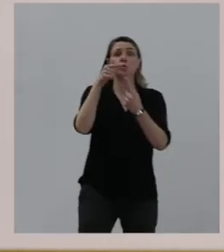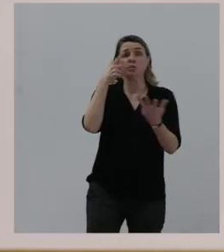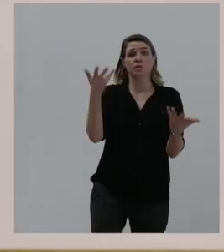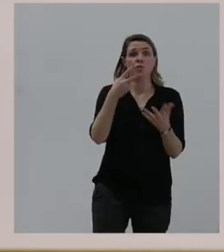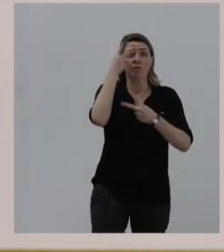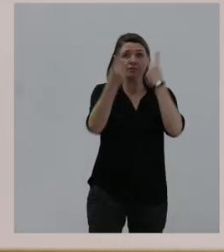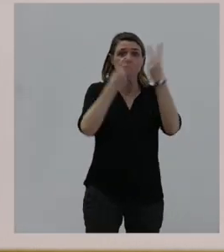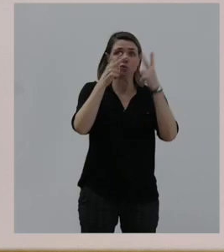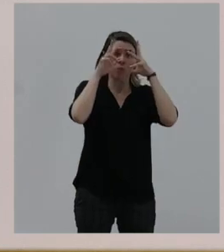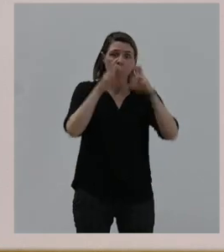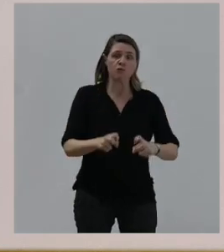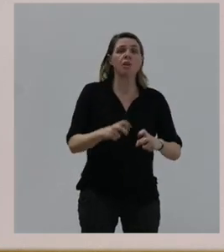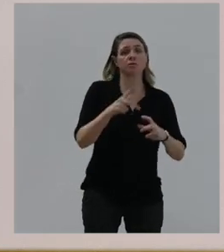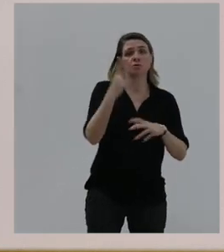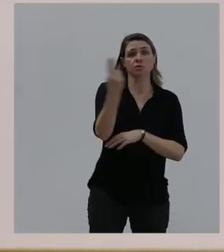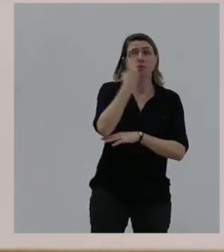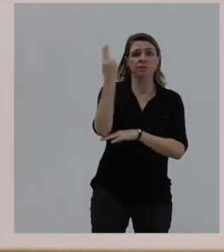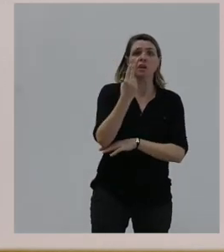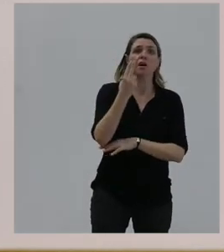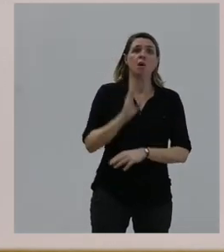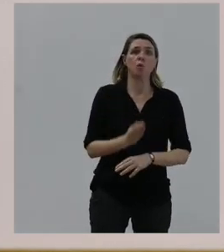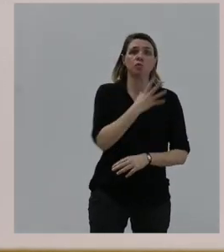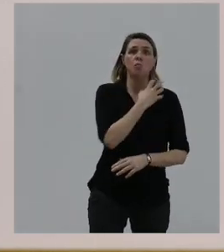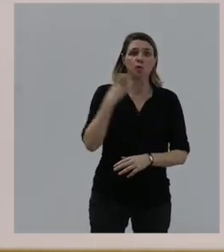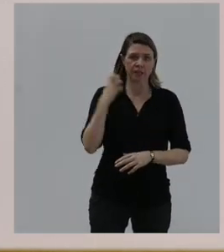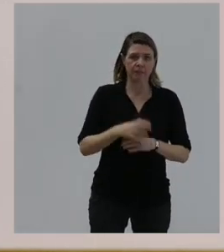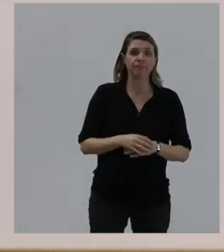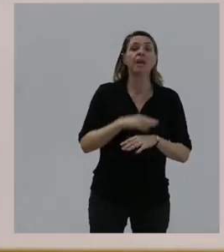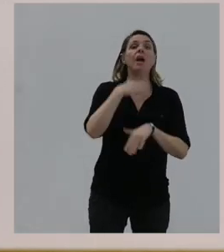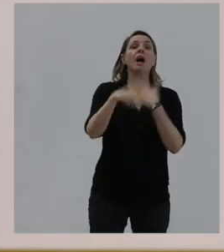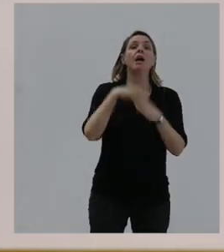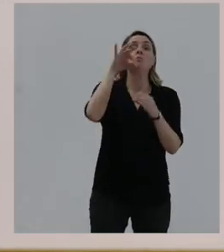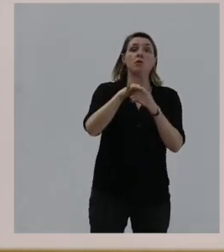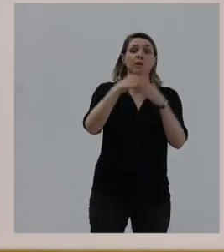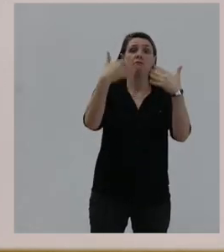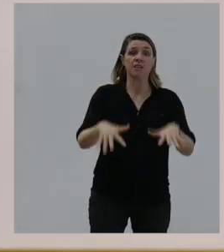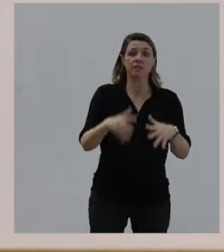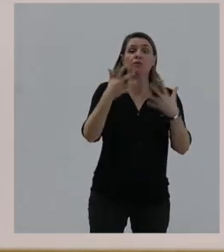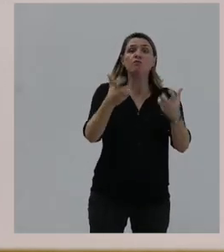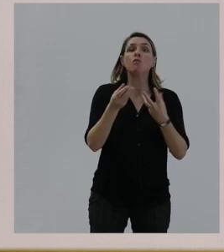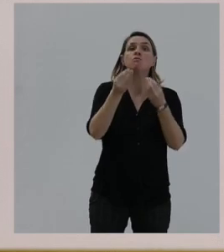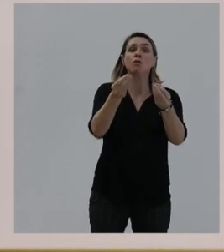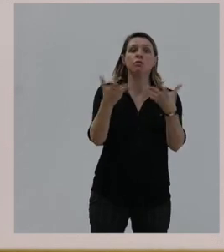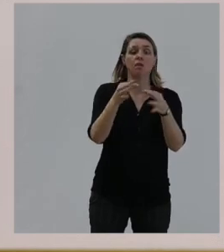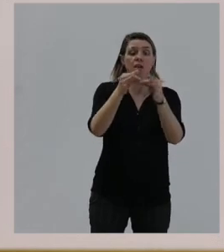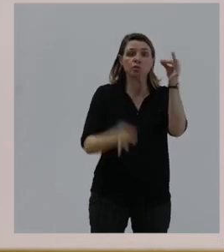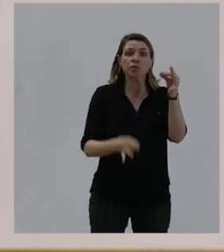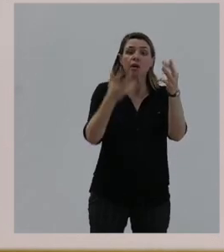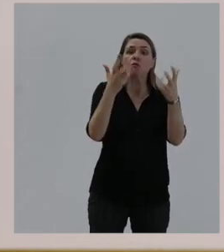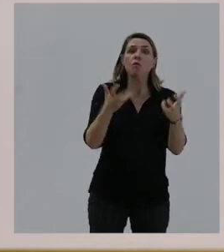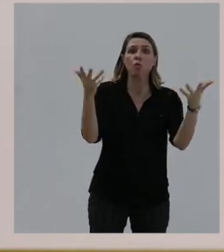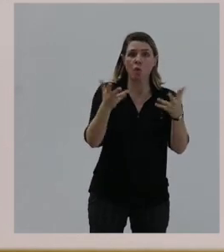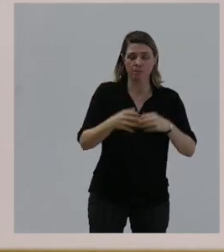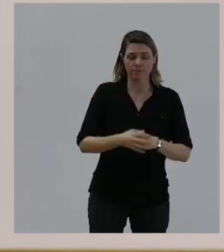la recherche universitaire à Bordeaux-Montaigne. Que voulons-nous laisser à la fin de notre mandat ? Quels résultats souhaitons-nous